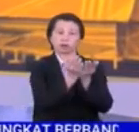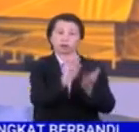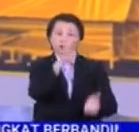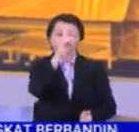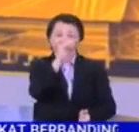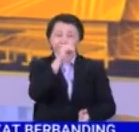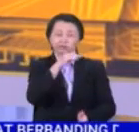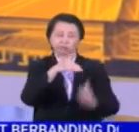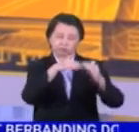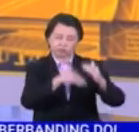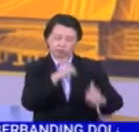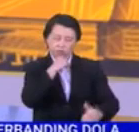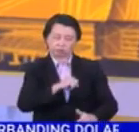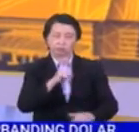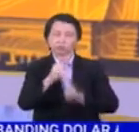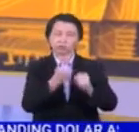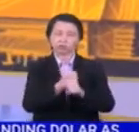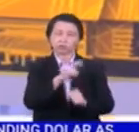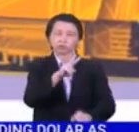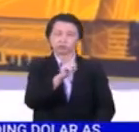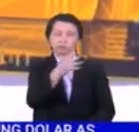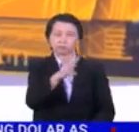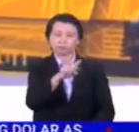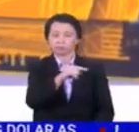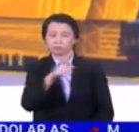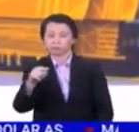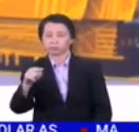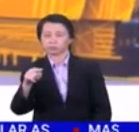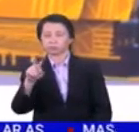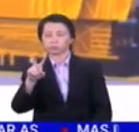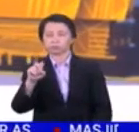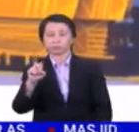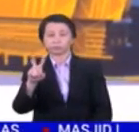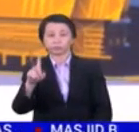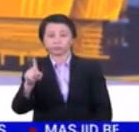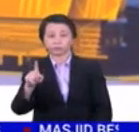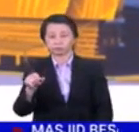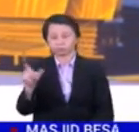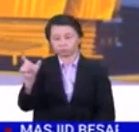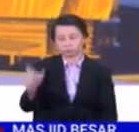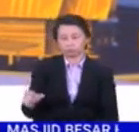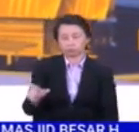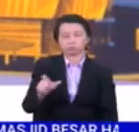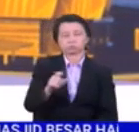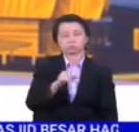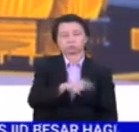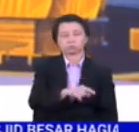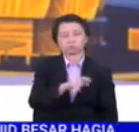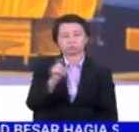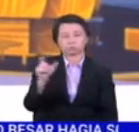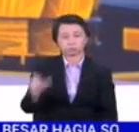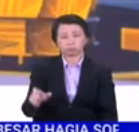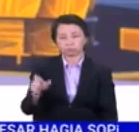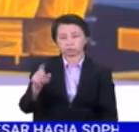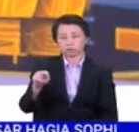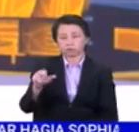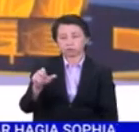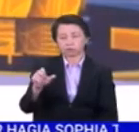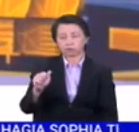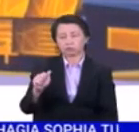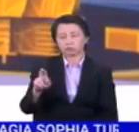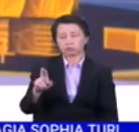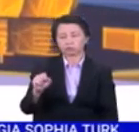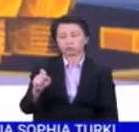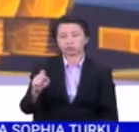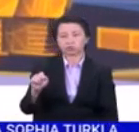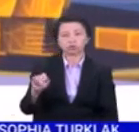bahwa umur antara tahun 2014 hingga 2021 tertuduh Muhammad Nasution dan noh bagaimana pun mengaku tidak